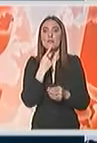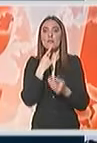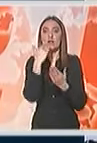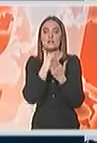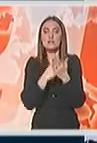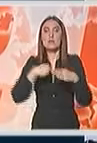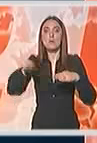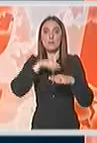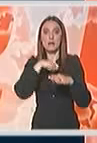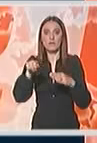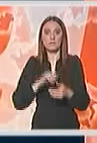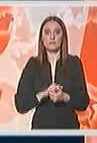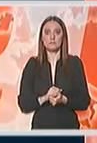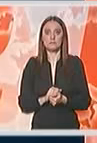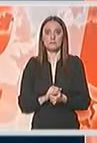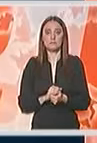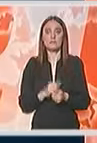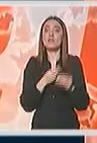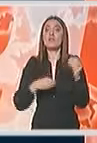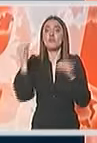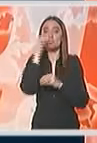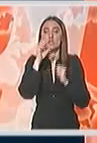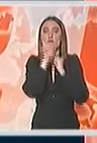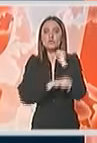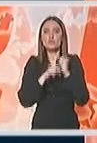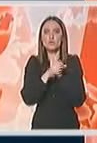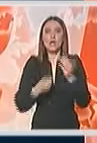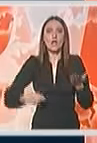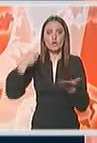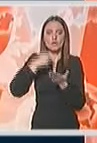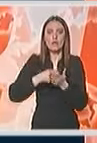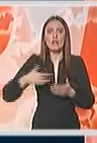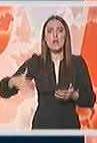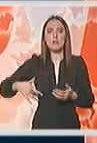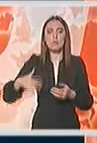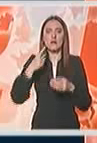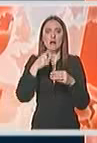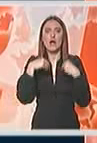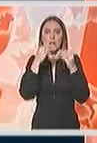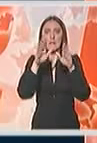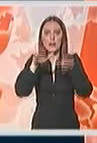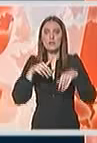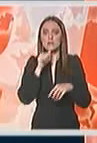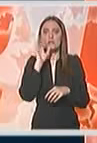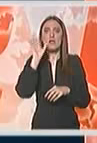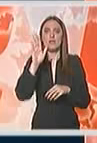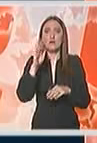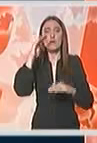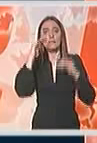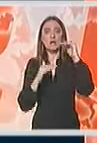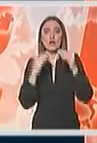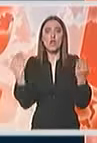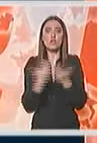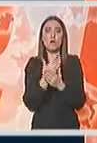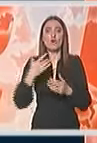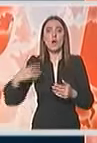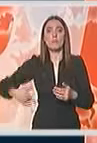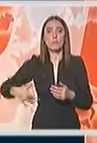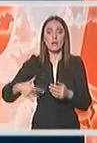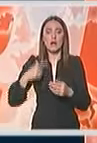statistika popravi. Većina studija o doniranju bubrega bavi se primaocima i njihovim prilagođavanjem novog